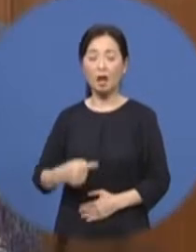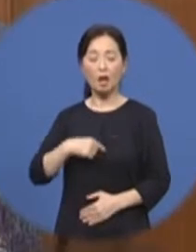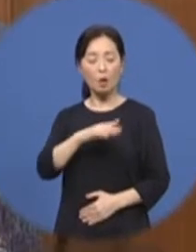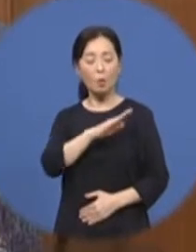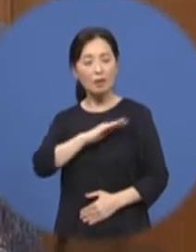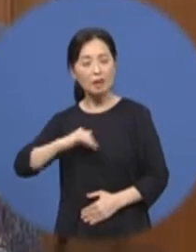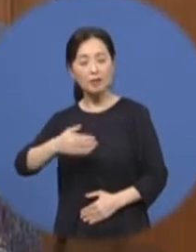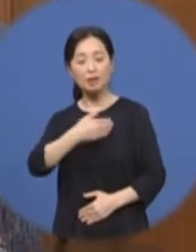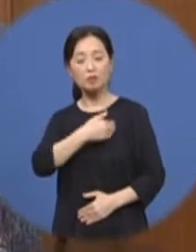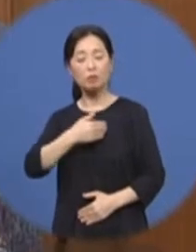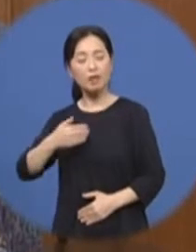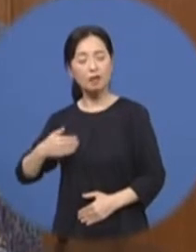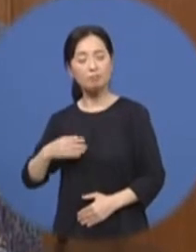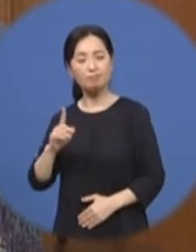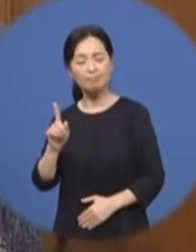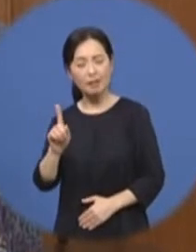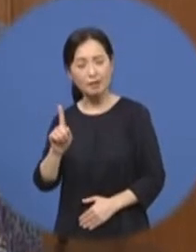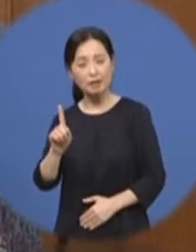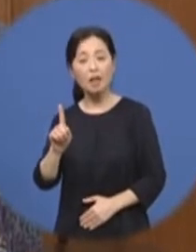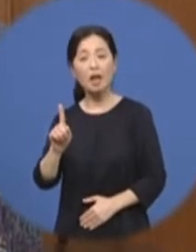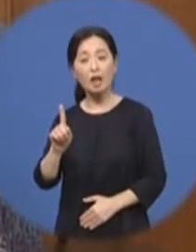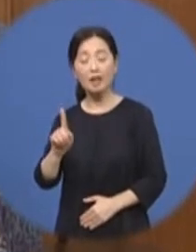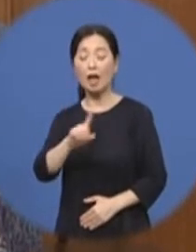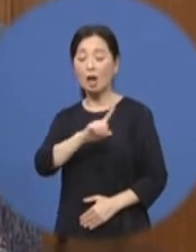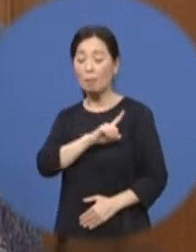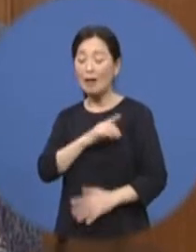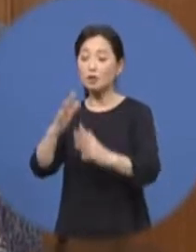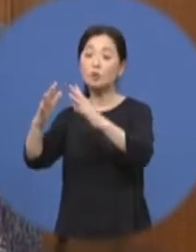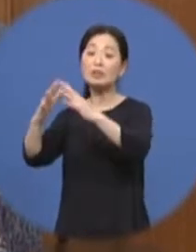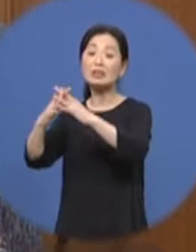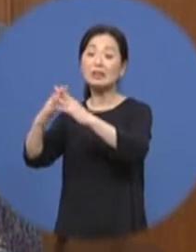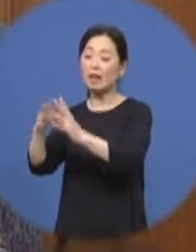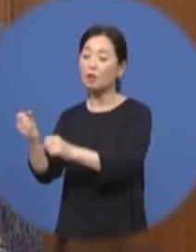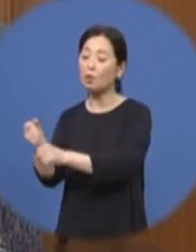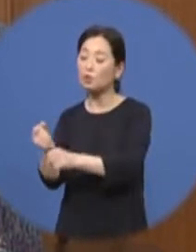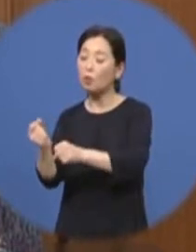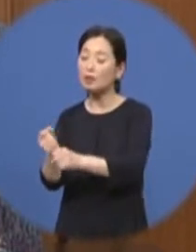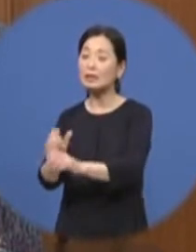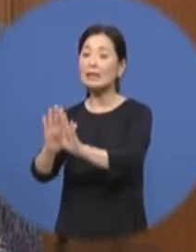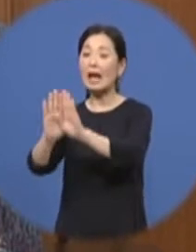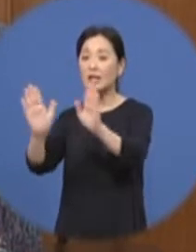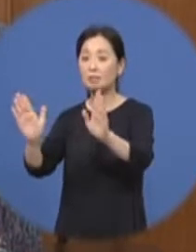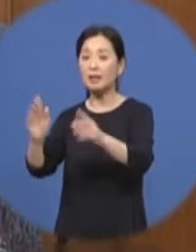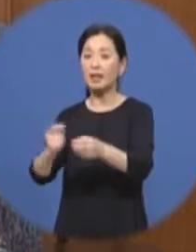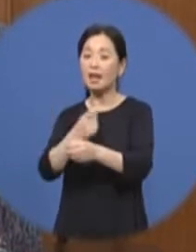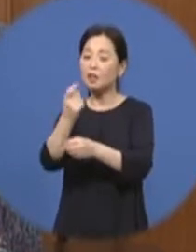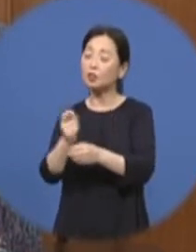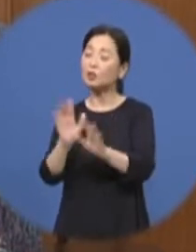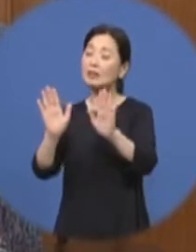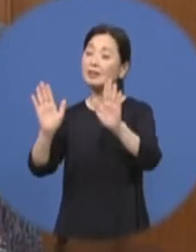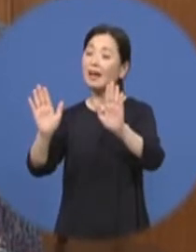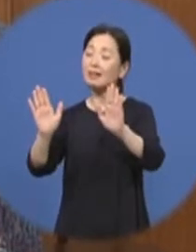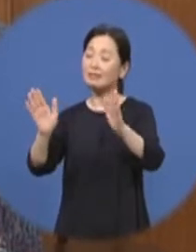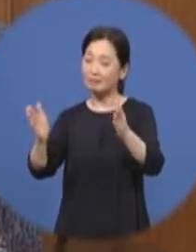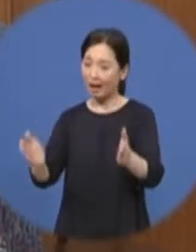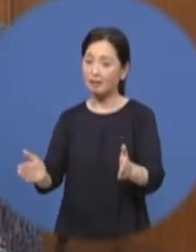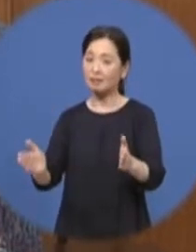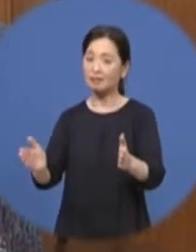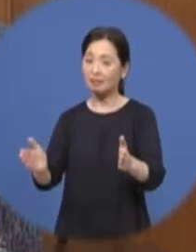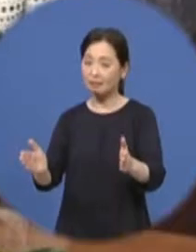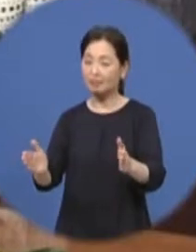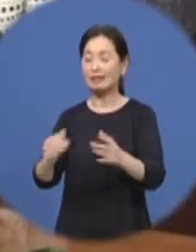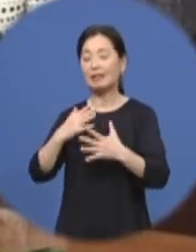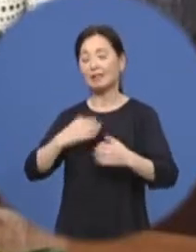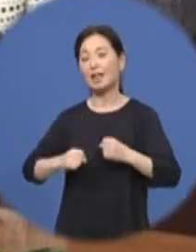ること、はい、いうことでまずは神社のお掃除を始めて、今11年間週に1回ずっと生徒が続けてるんですけ